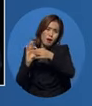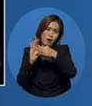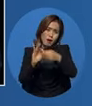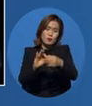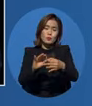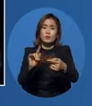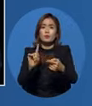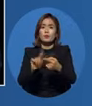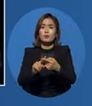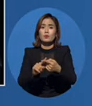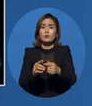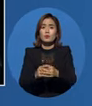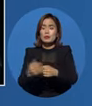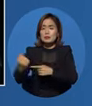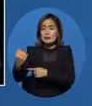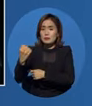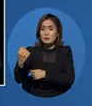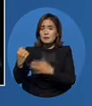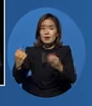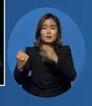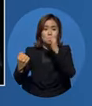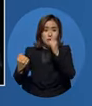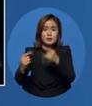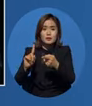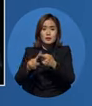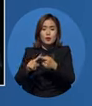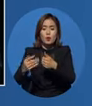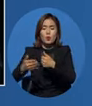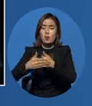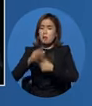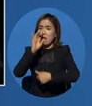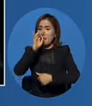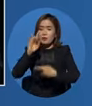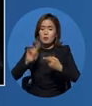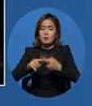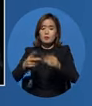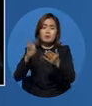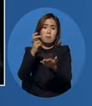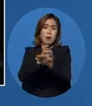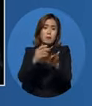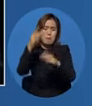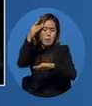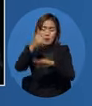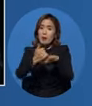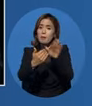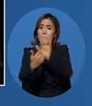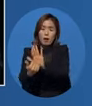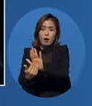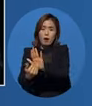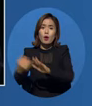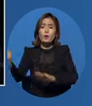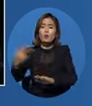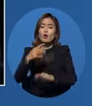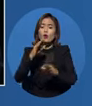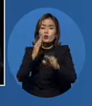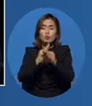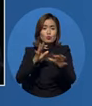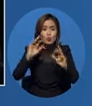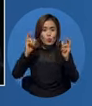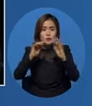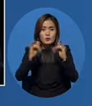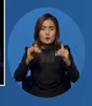느 쪽에서 이서 2 기 2 껐네 그 도움이 안된다고 그 법을 끝까지 막았습니다 또 중소기업들이